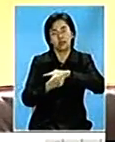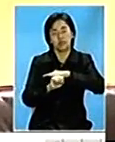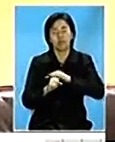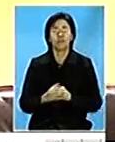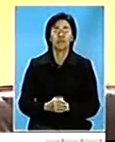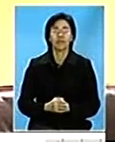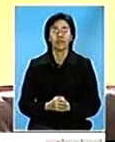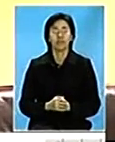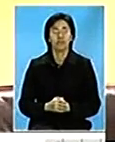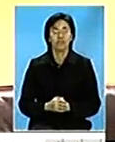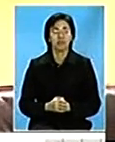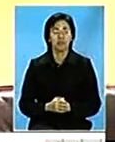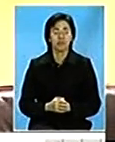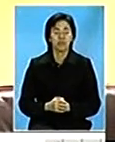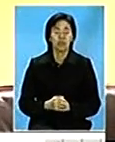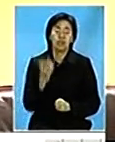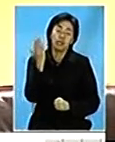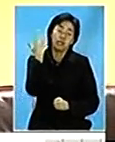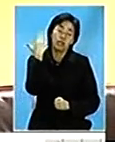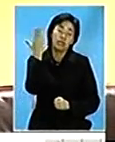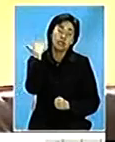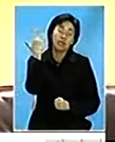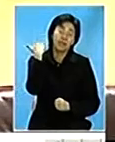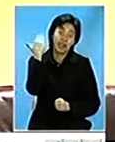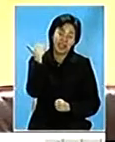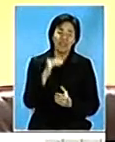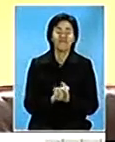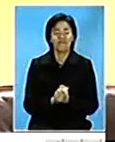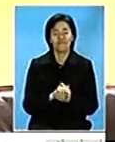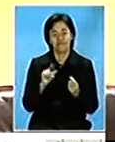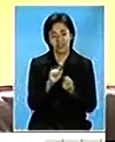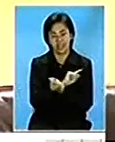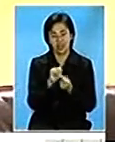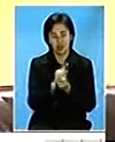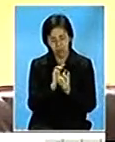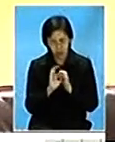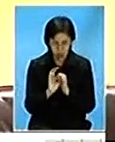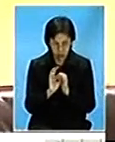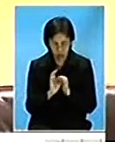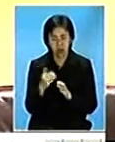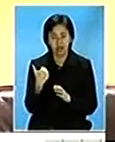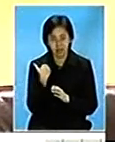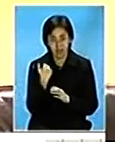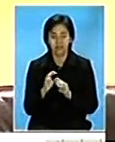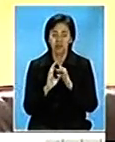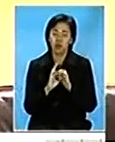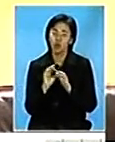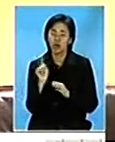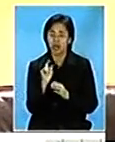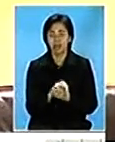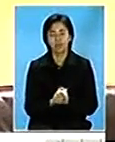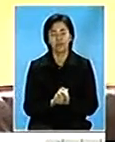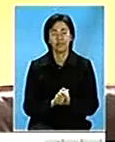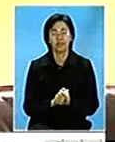ซึ่งที่ผ่านมานั้นนะครับทางสังคมก็มีความเป็นห่วงนะครับว่าด้านวิช